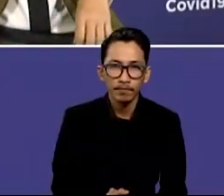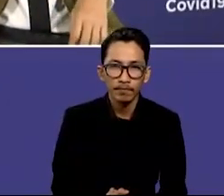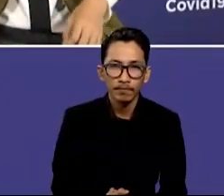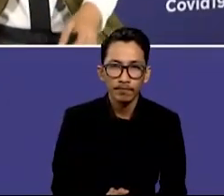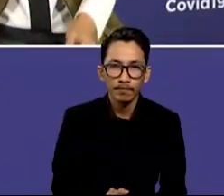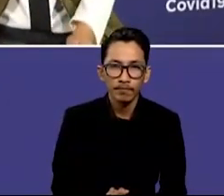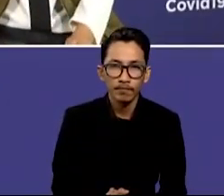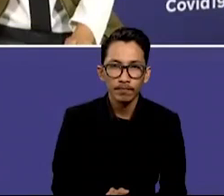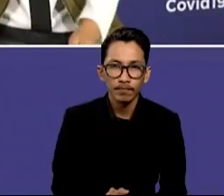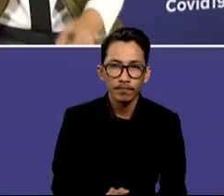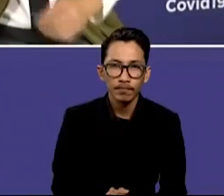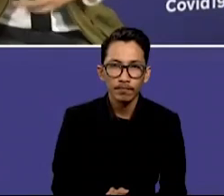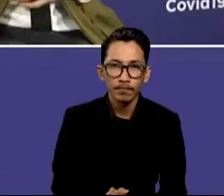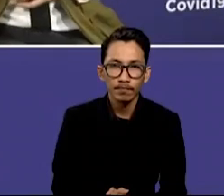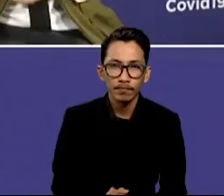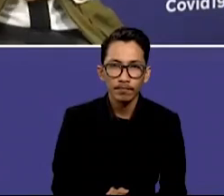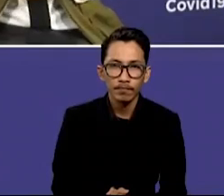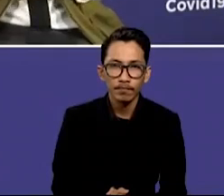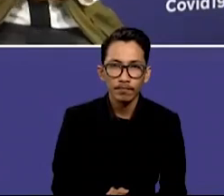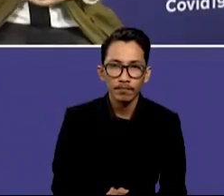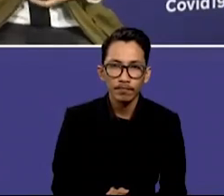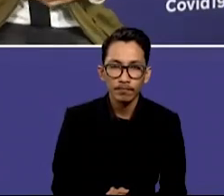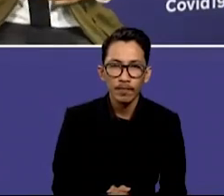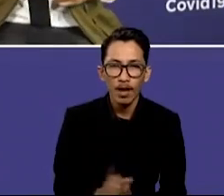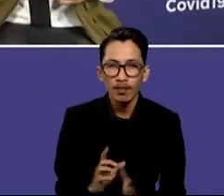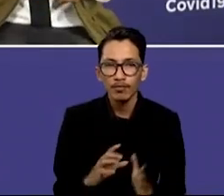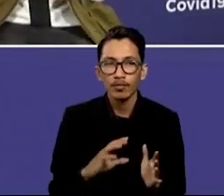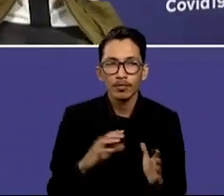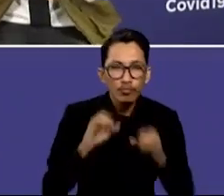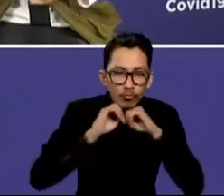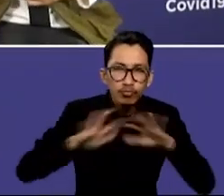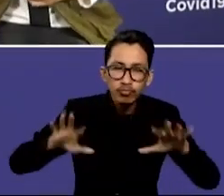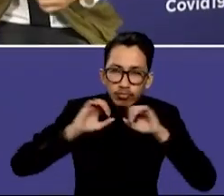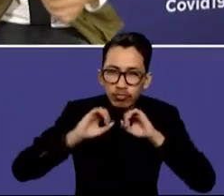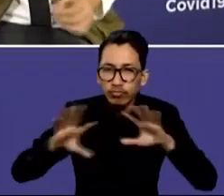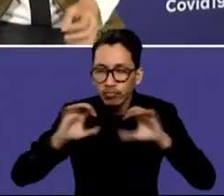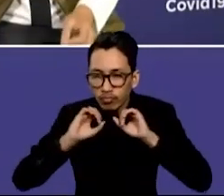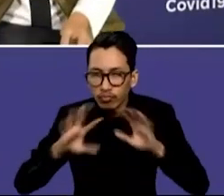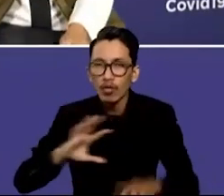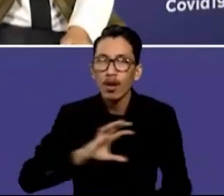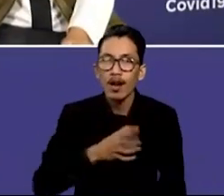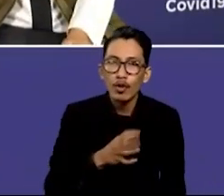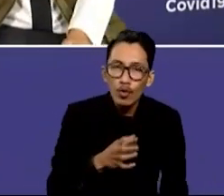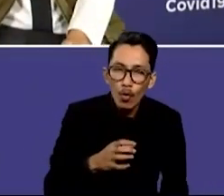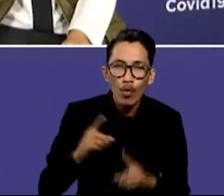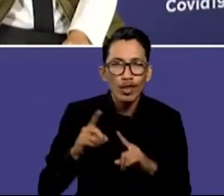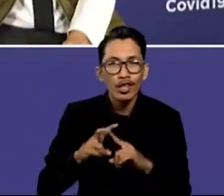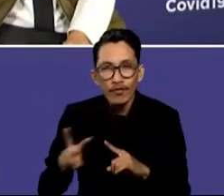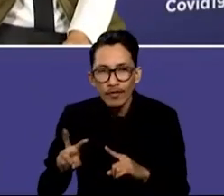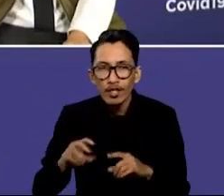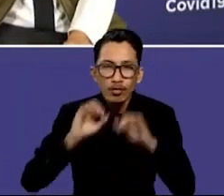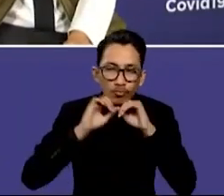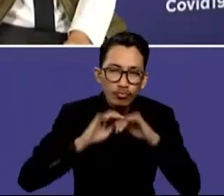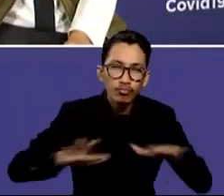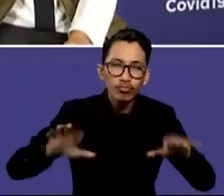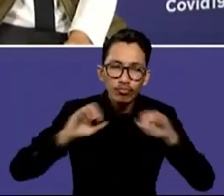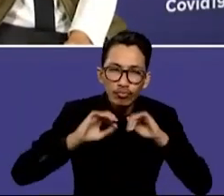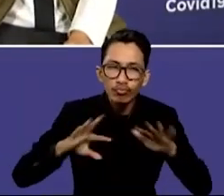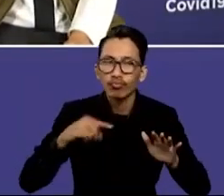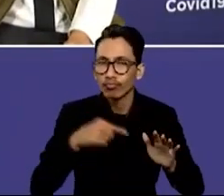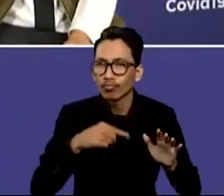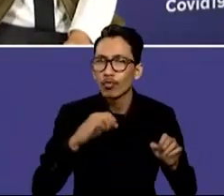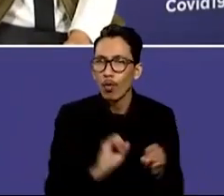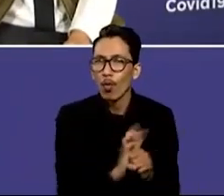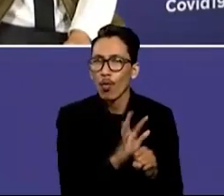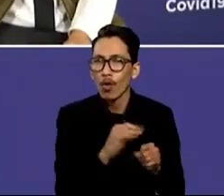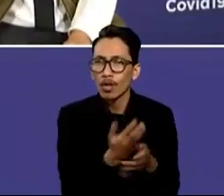penyuluhan melewati radio, televisi bahkan spanduk-spanduk dan sebagainya, bahwa ini kita sedang